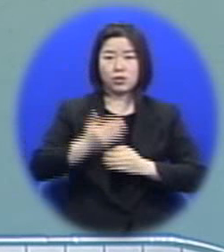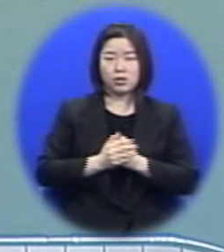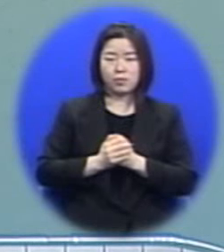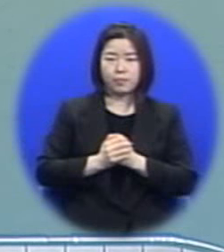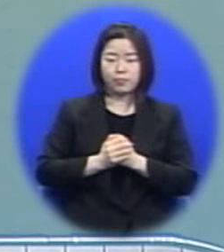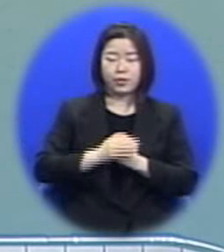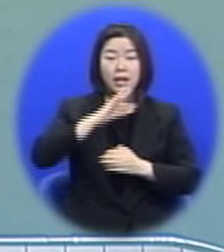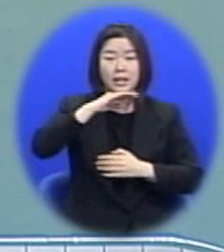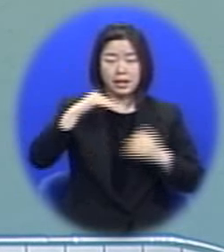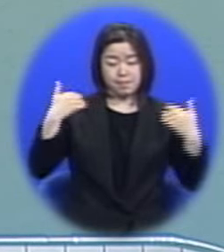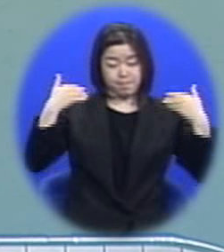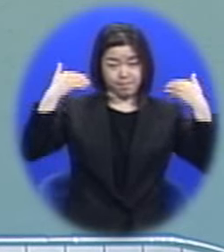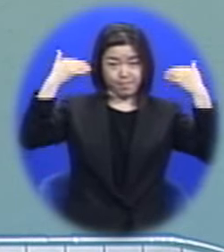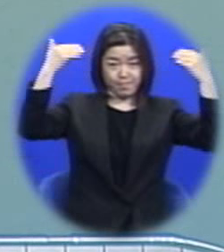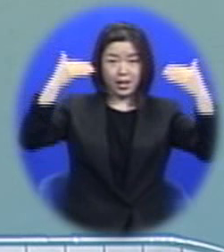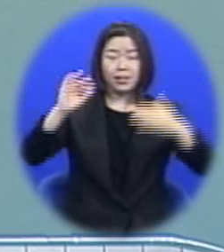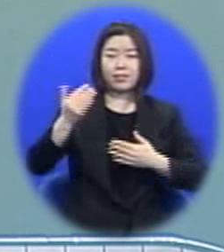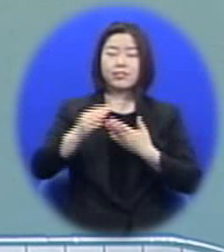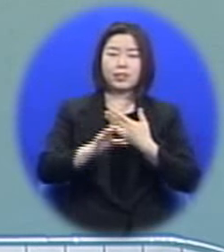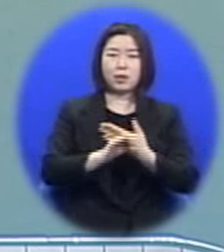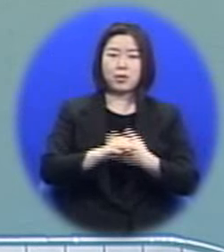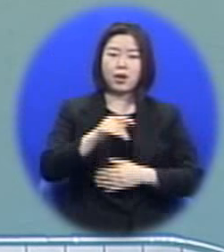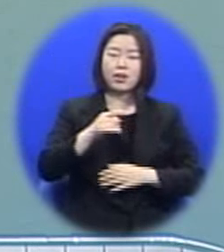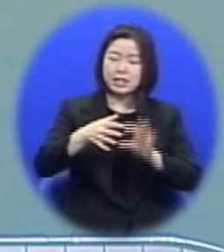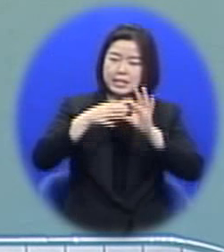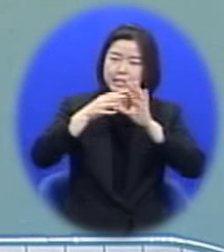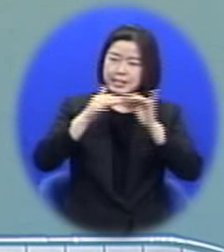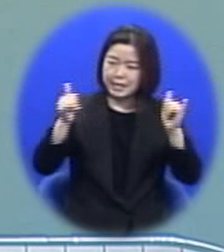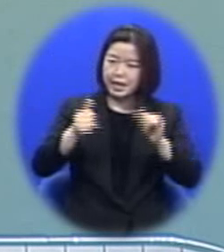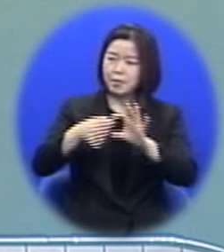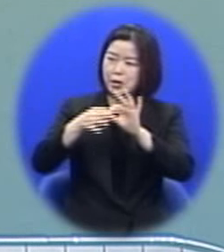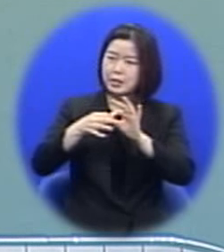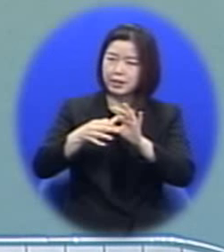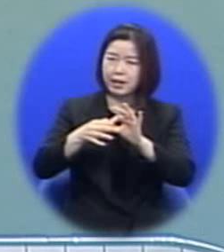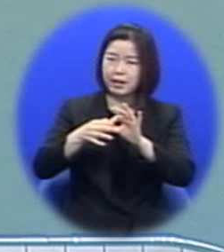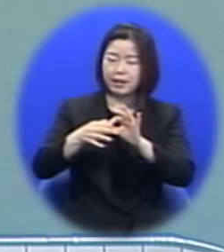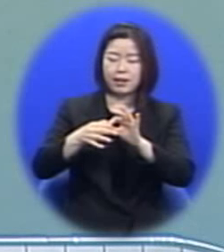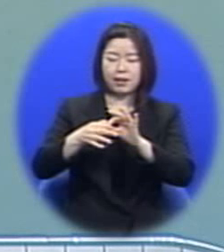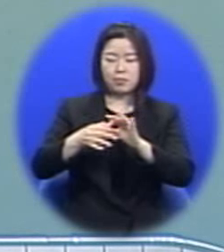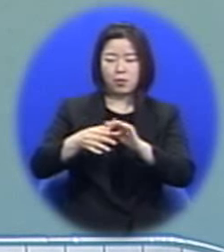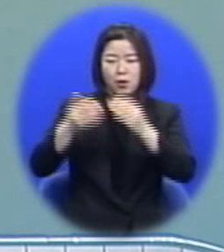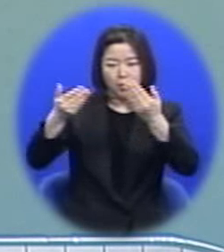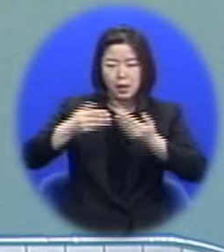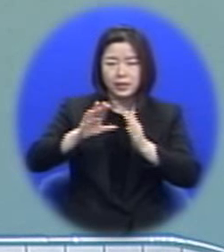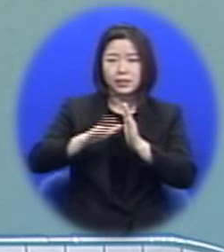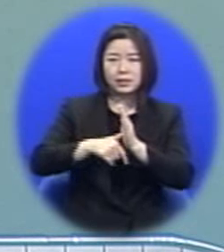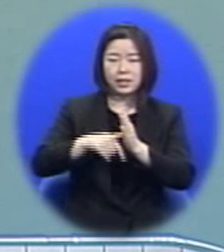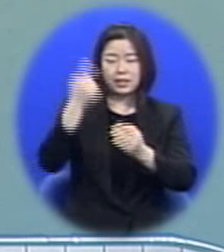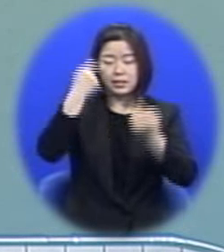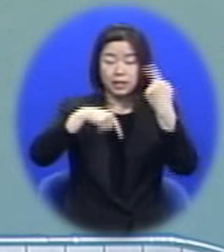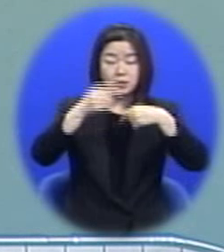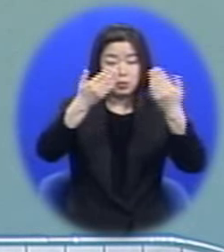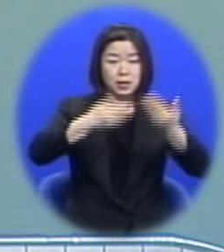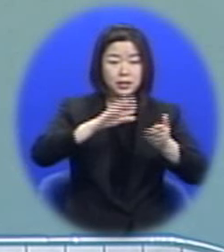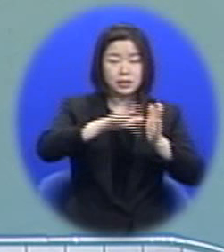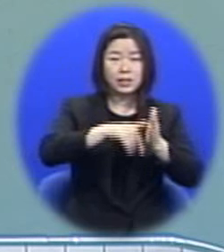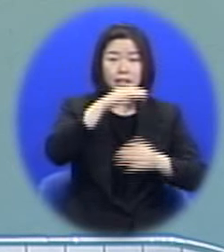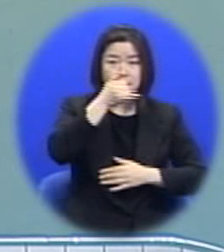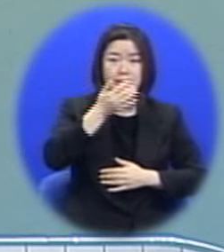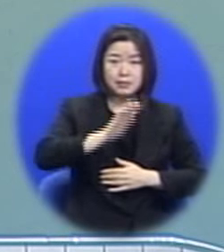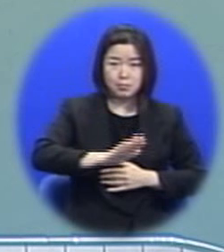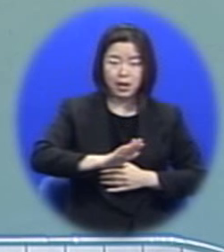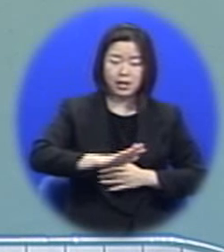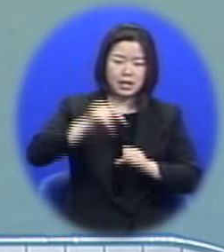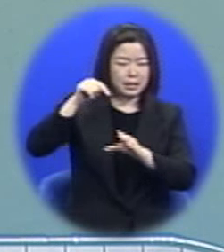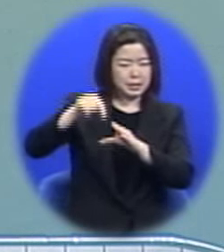나이가 들어서 어른이 되면 인간관계를 하면서 상처를 받는 경우가 있어도 그렇게 깊이 상처를